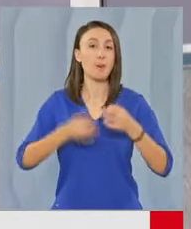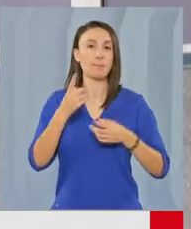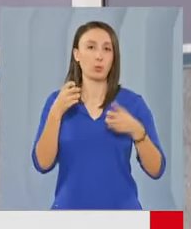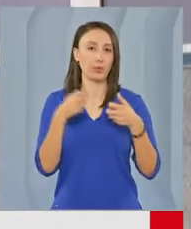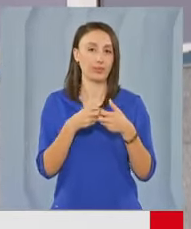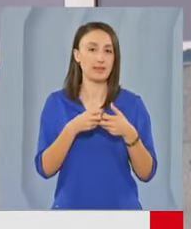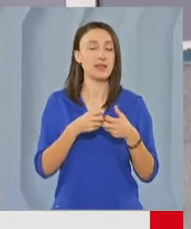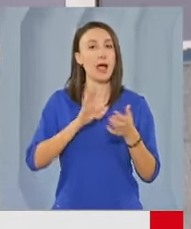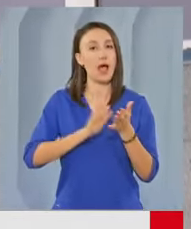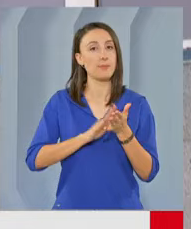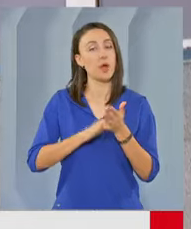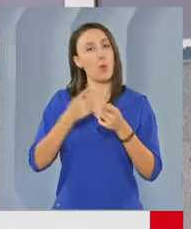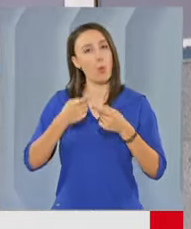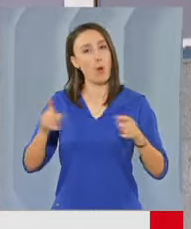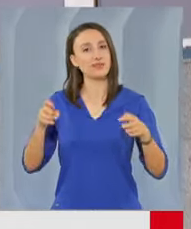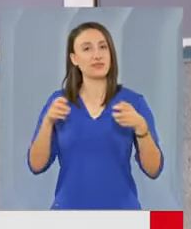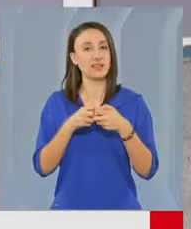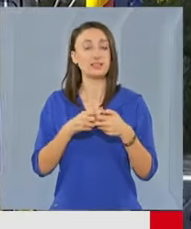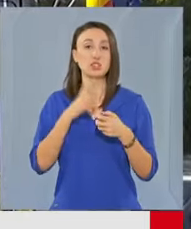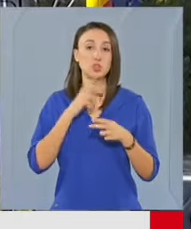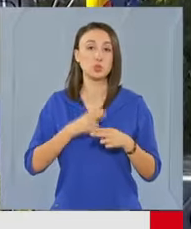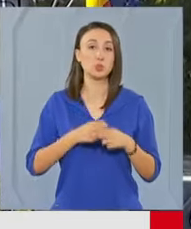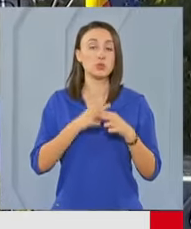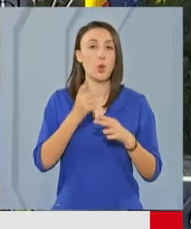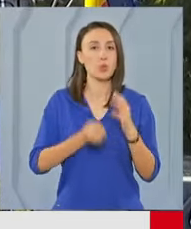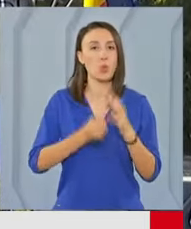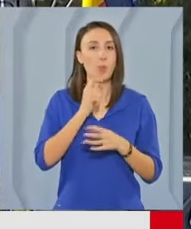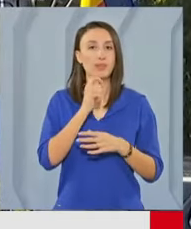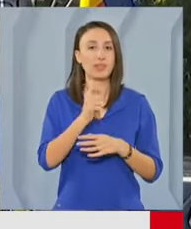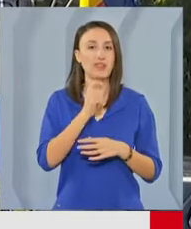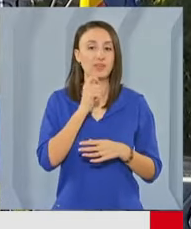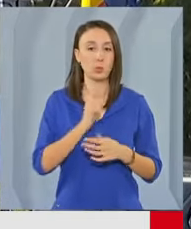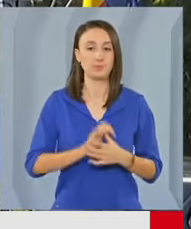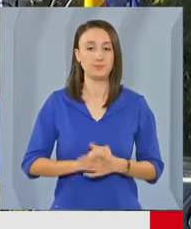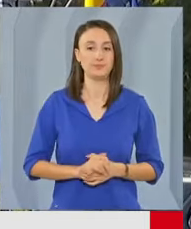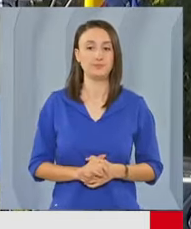test aplicarea unei alte testări și susținerea unui nou interviu